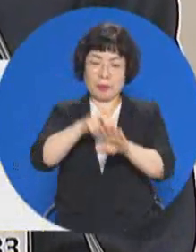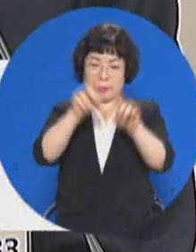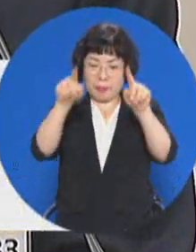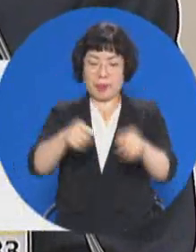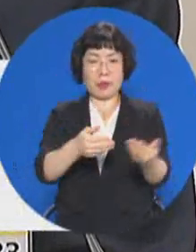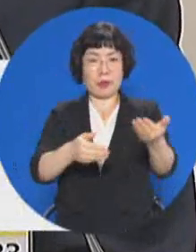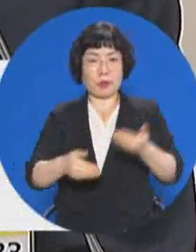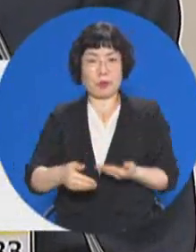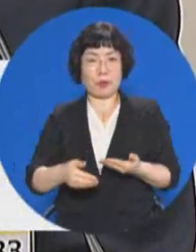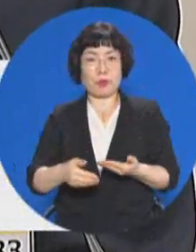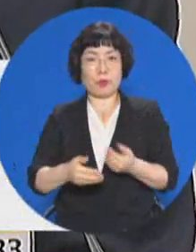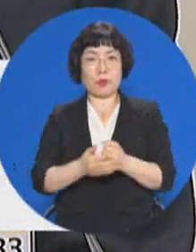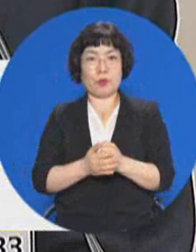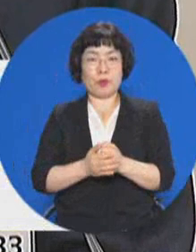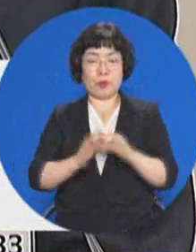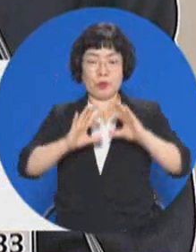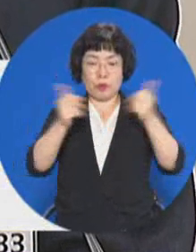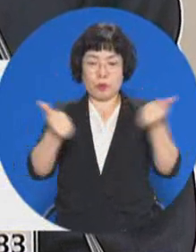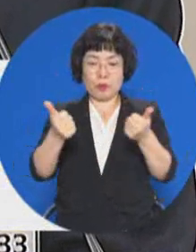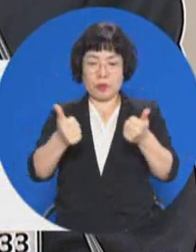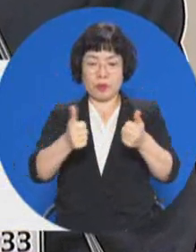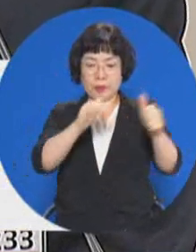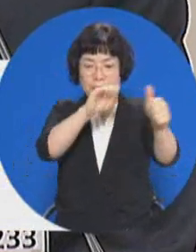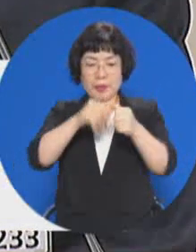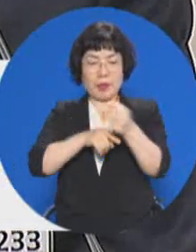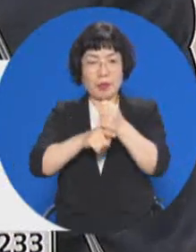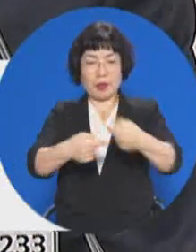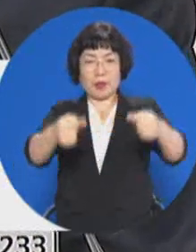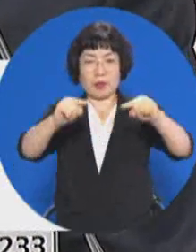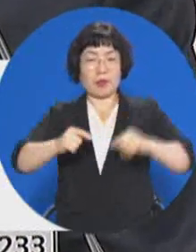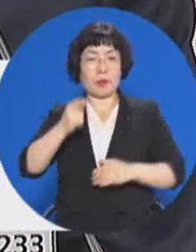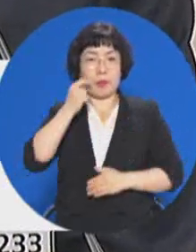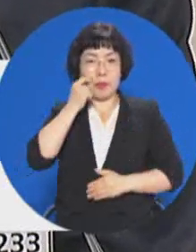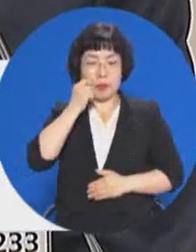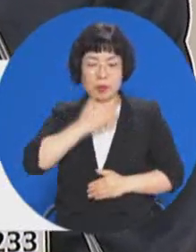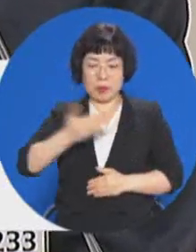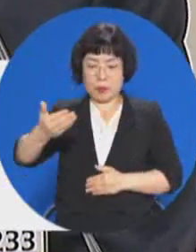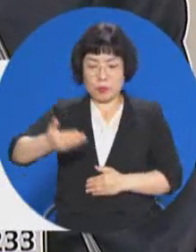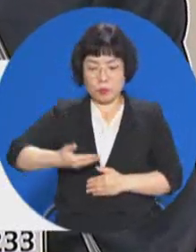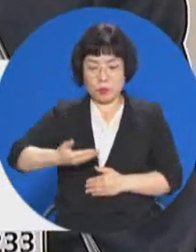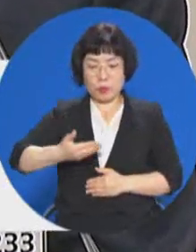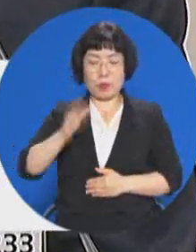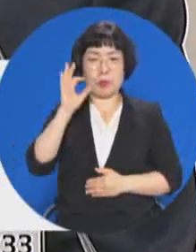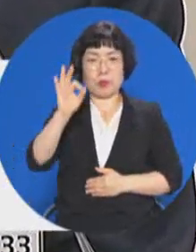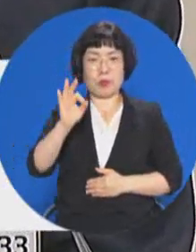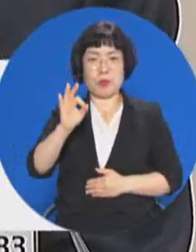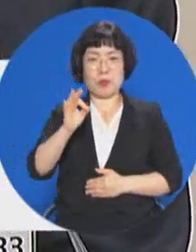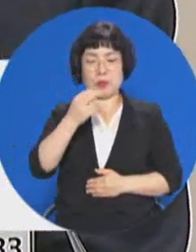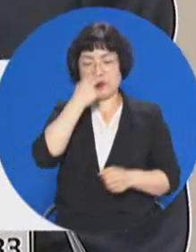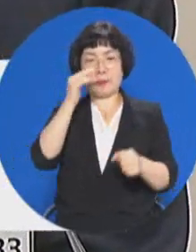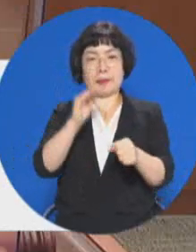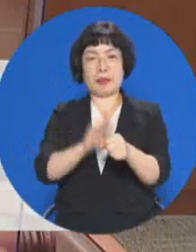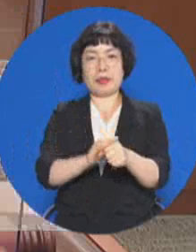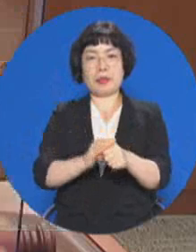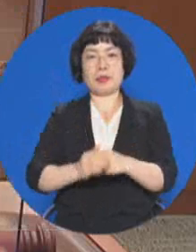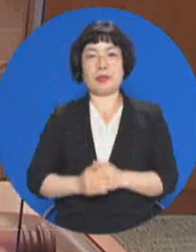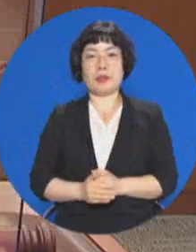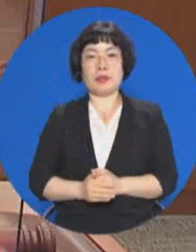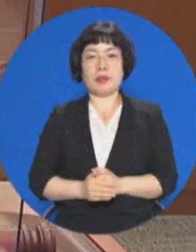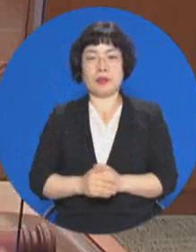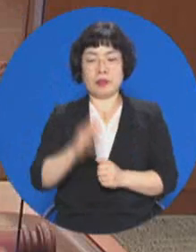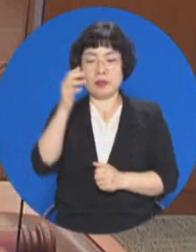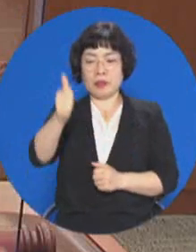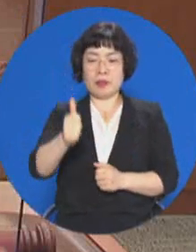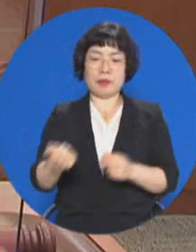첨부해서 국회 청문회 불참하겠다라는 통보를 하는 것을 보고 참 의의가 없었습니다. 최